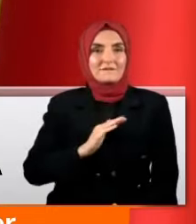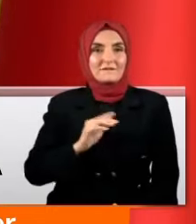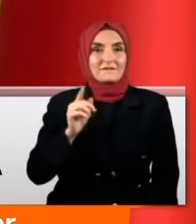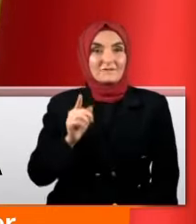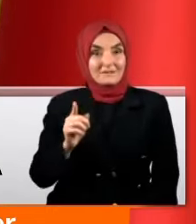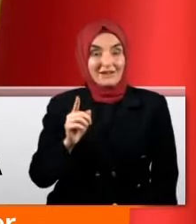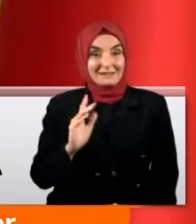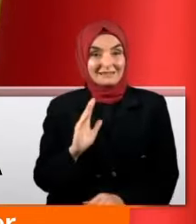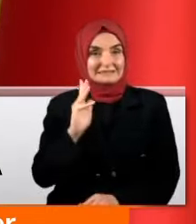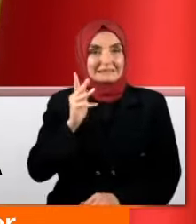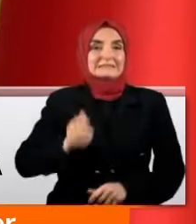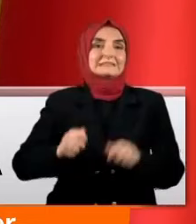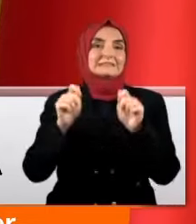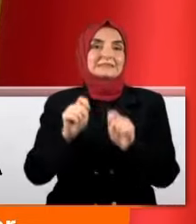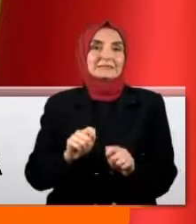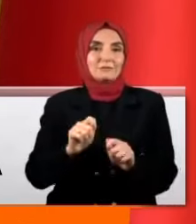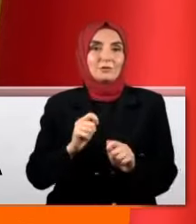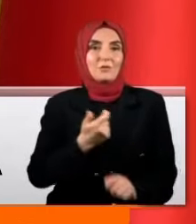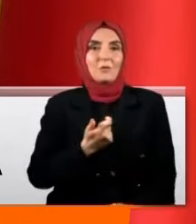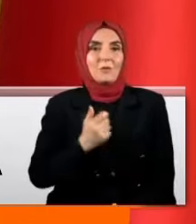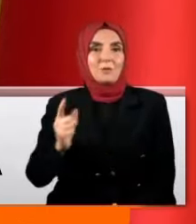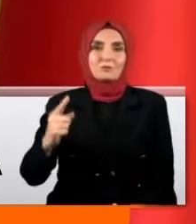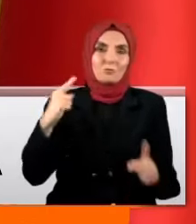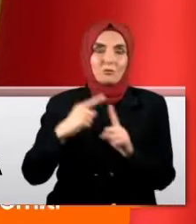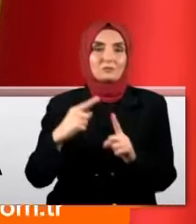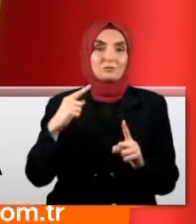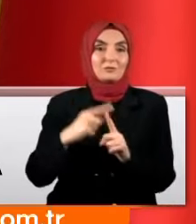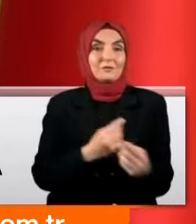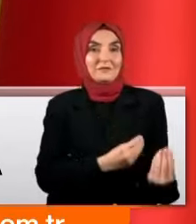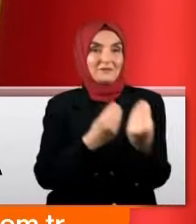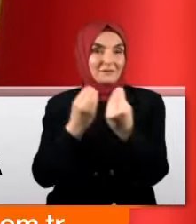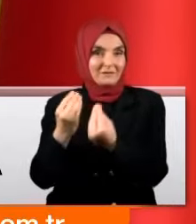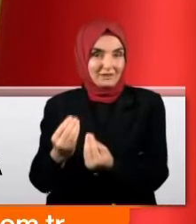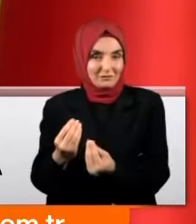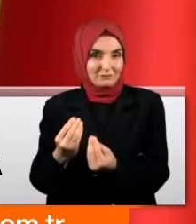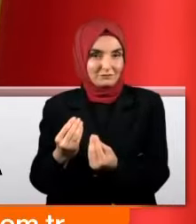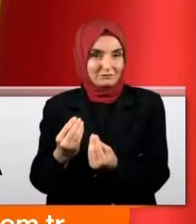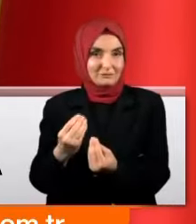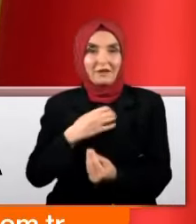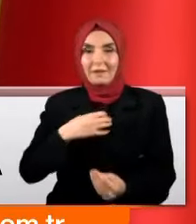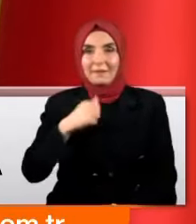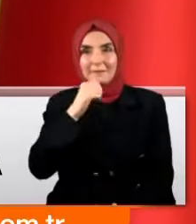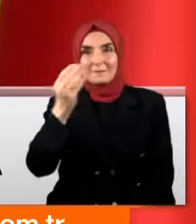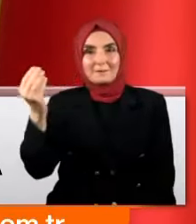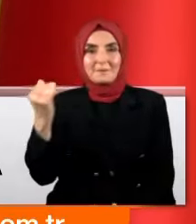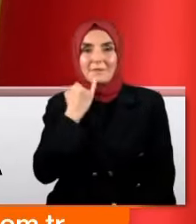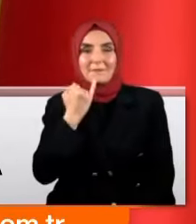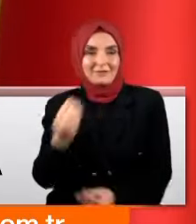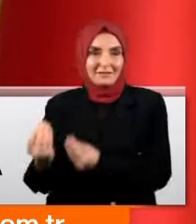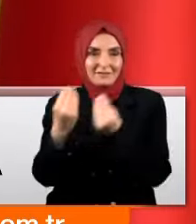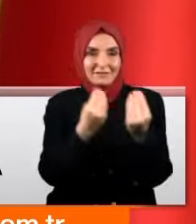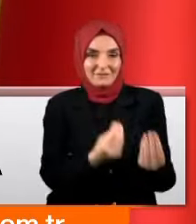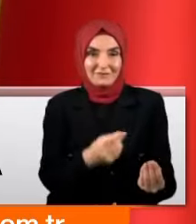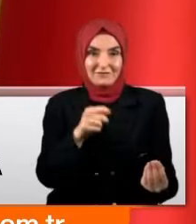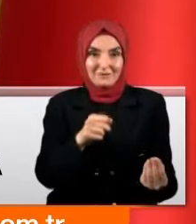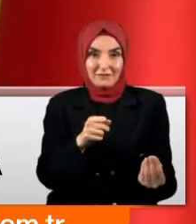katan, kendisine emanet edilen o körpe dimağları en güzel şekilde